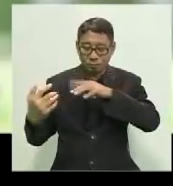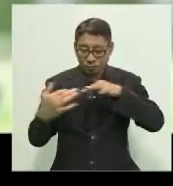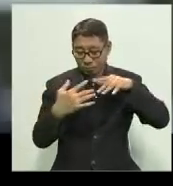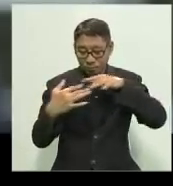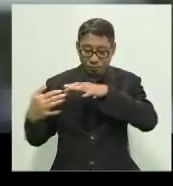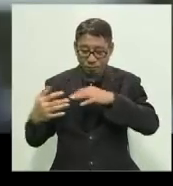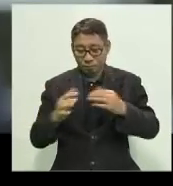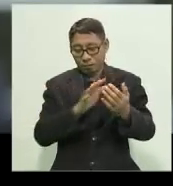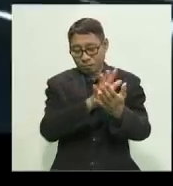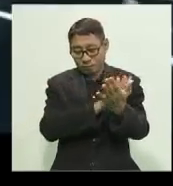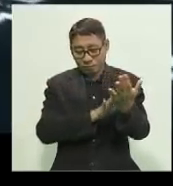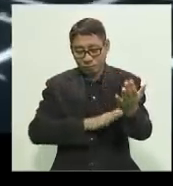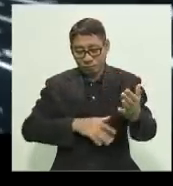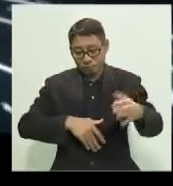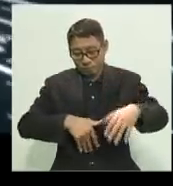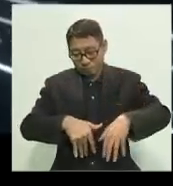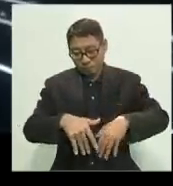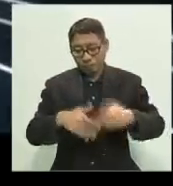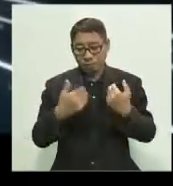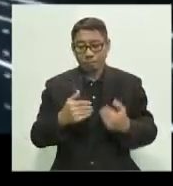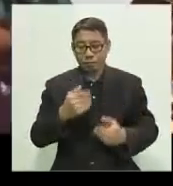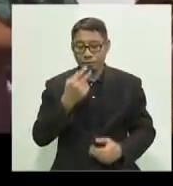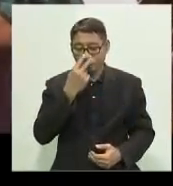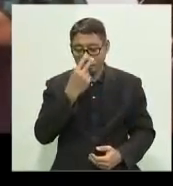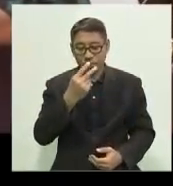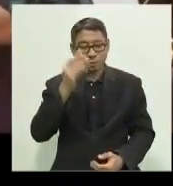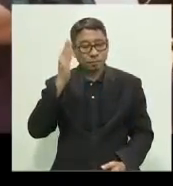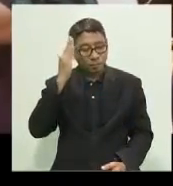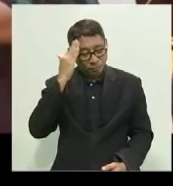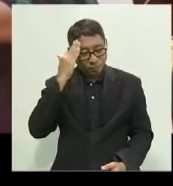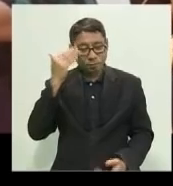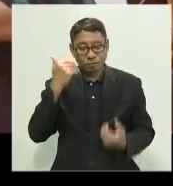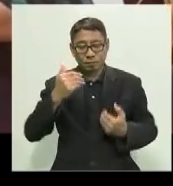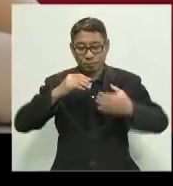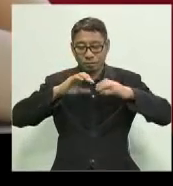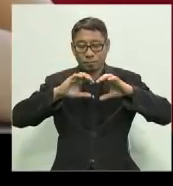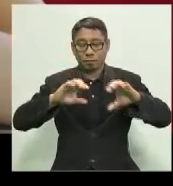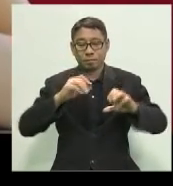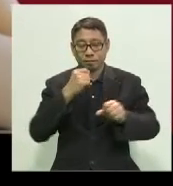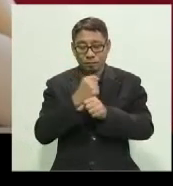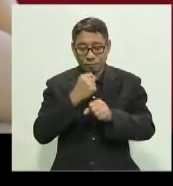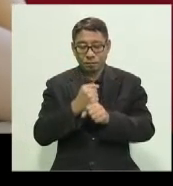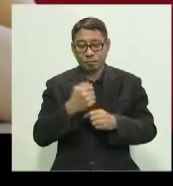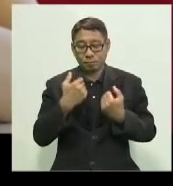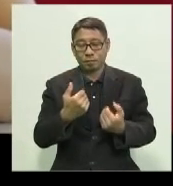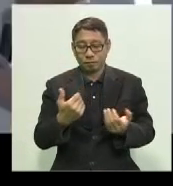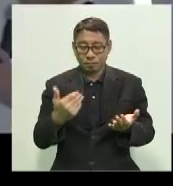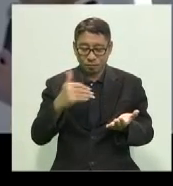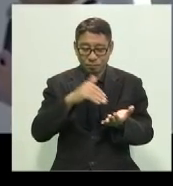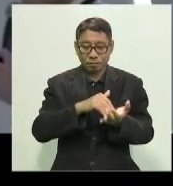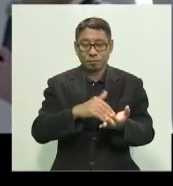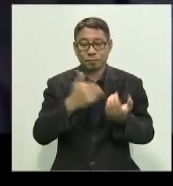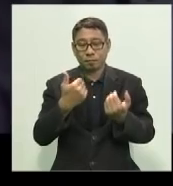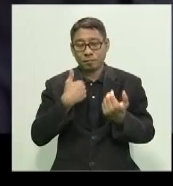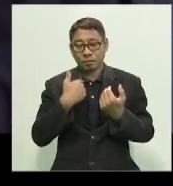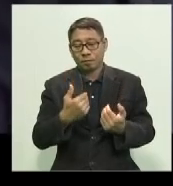กับประชาชนด้วยทำนองเพลงแรปเพื่อให้ประชาชนเห็นและรับรู้ในสิ่งที่รัฐบาลกำลังดำเนินการอีกด้านหนึ่ง